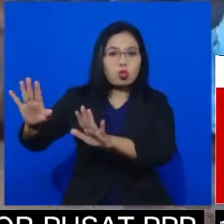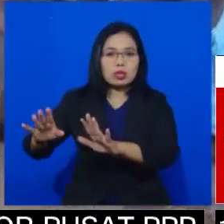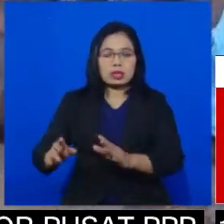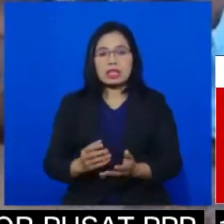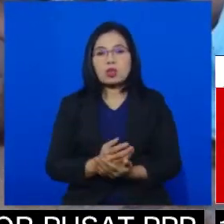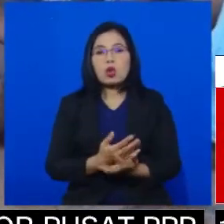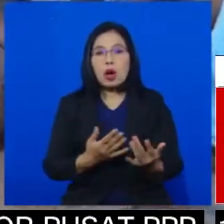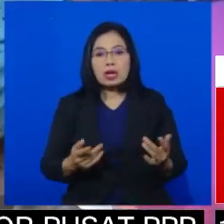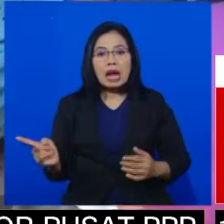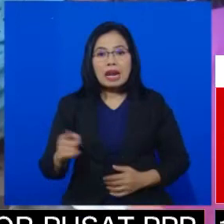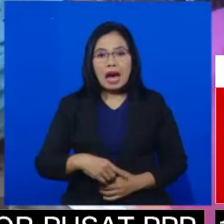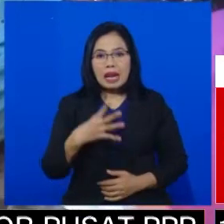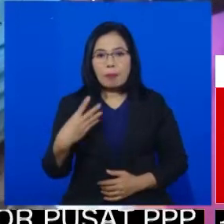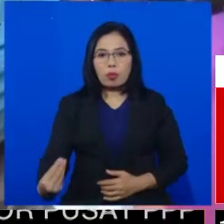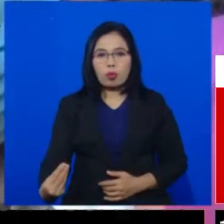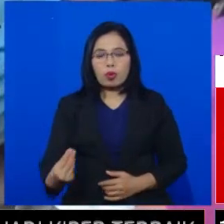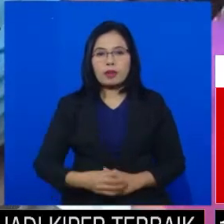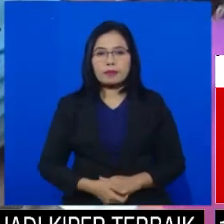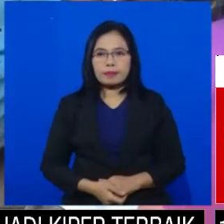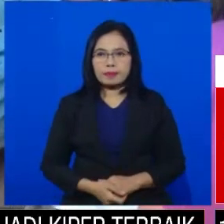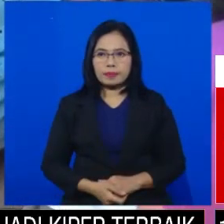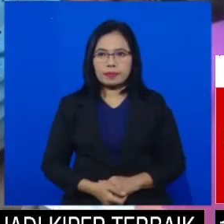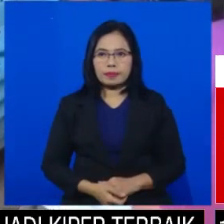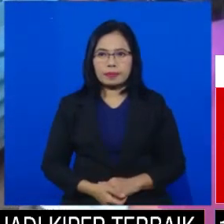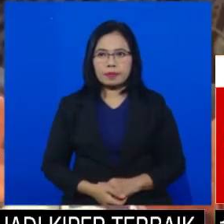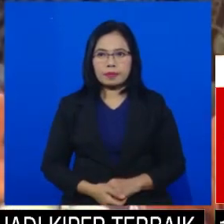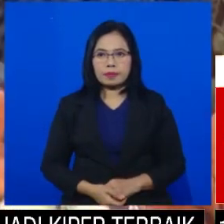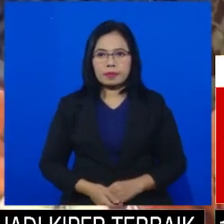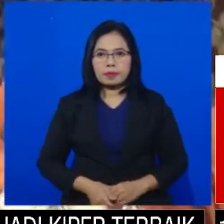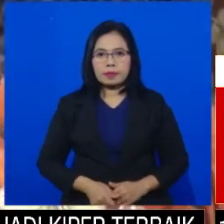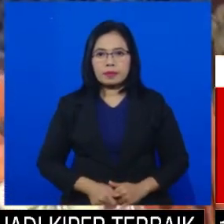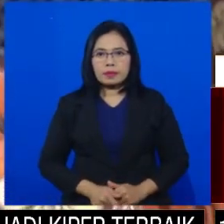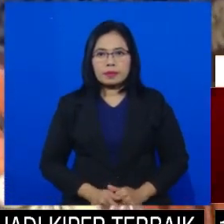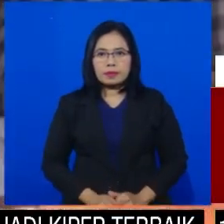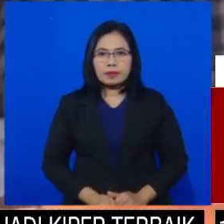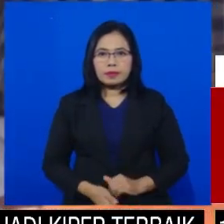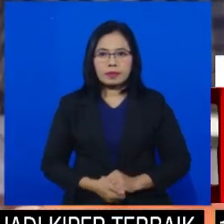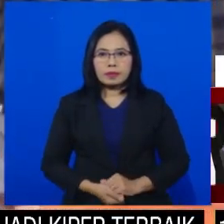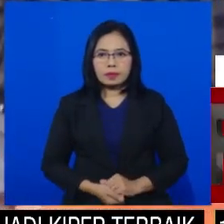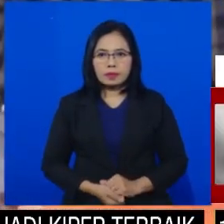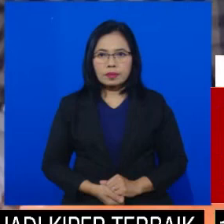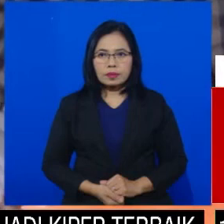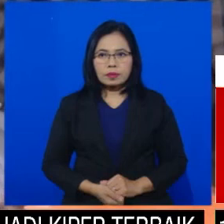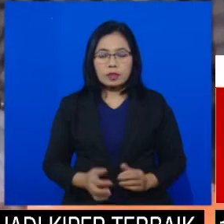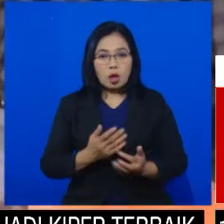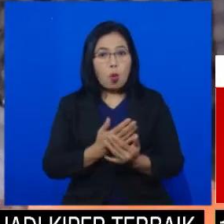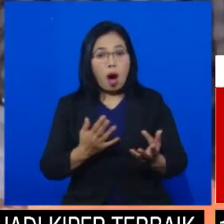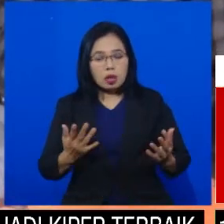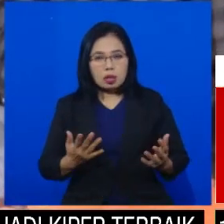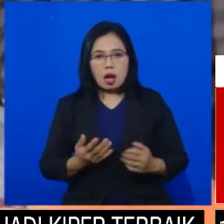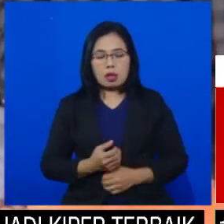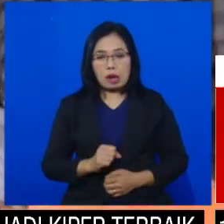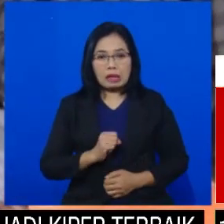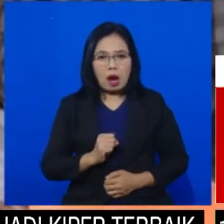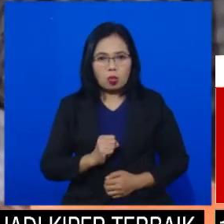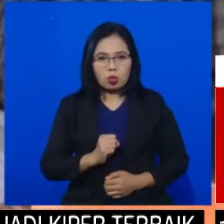kampungnya. Kondisi ini membuat berbagai pihak khawatir akan tindakan warga yang semakin anarkis. Sambil menunggu kejelasan dari dinas sosial,